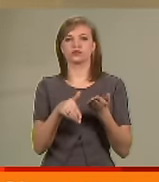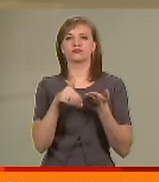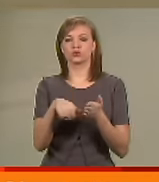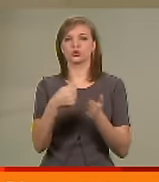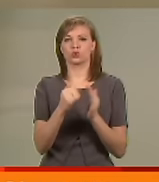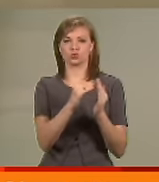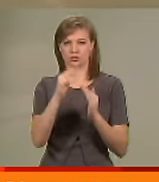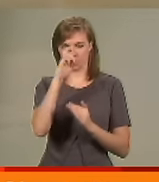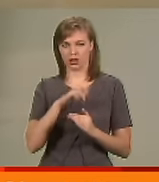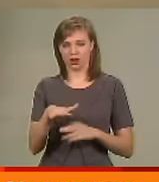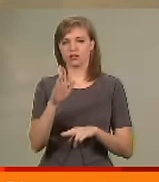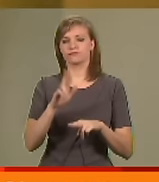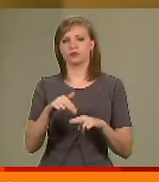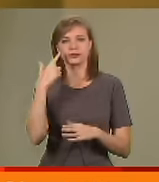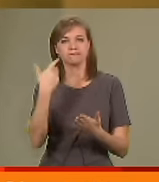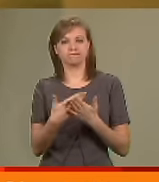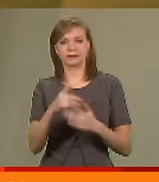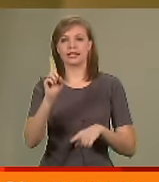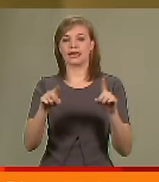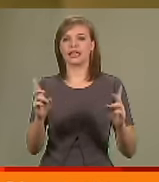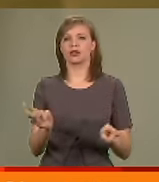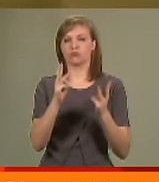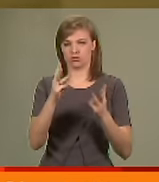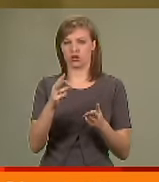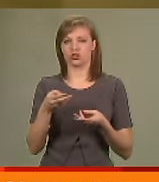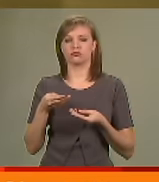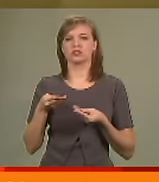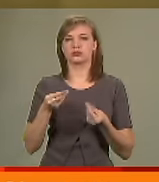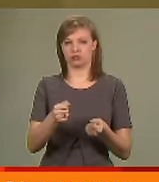сусідніх країн. Поліція припускає, що деякі пожежі спричинені підпалами.